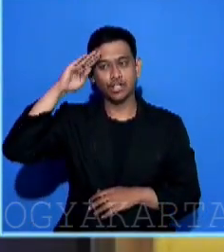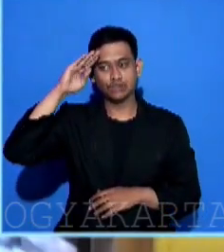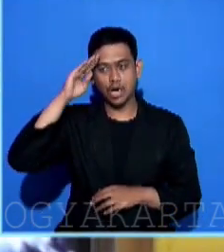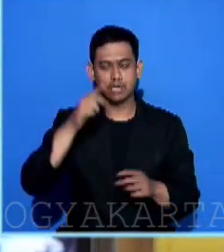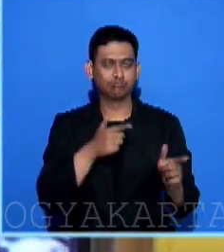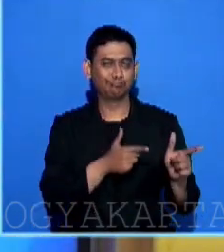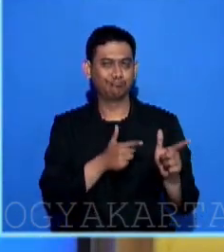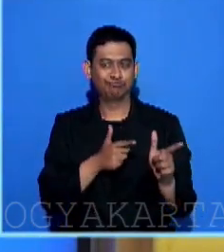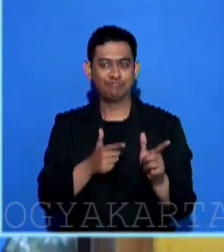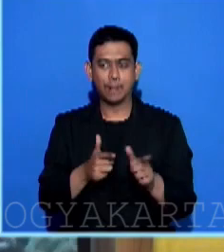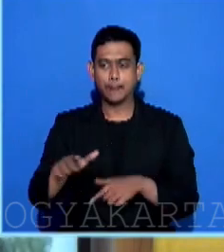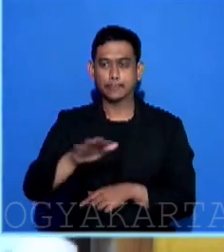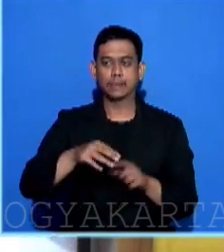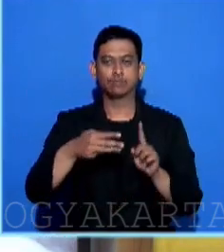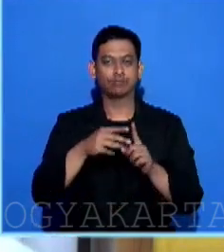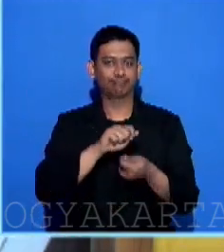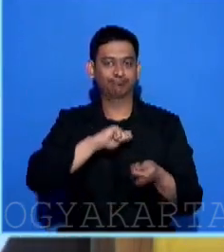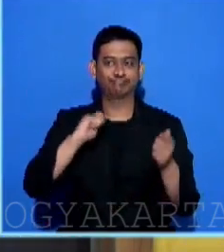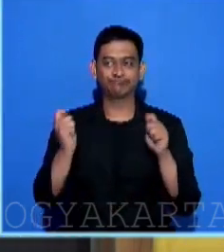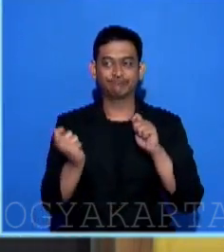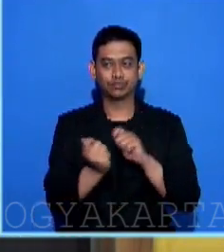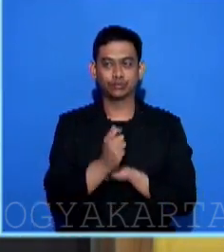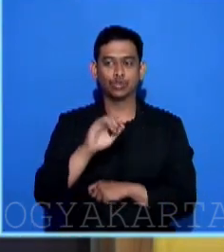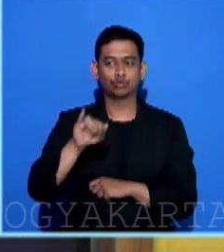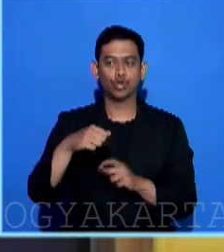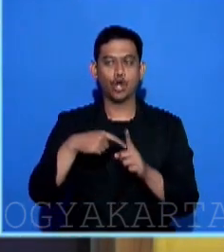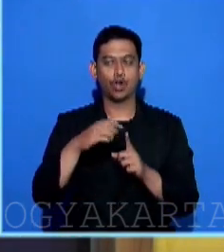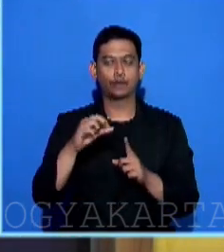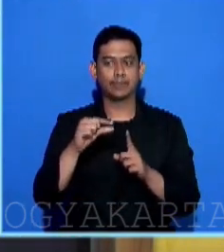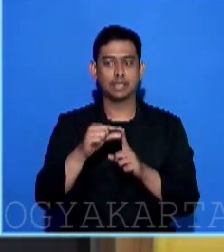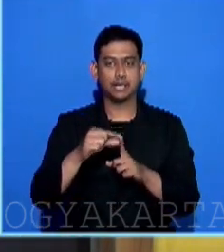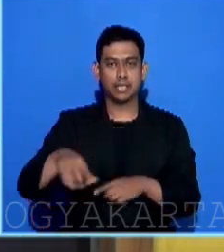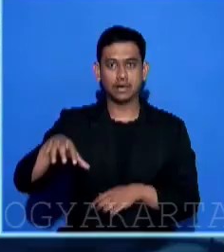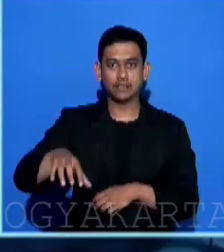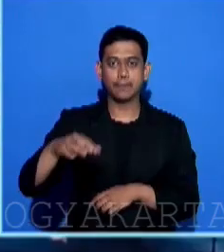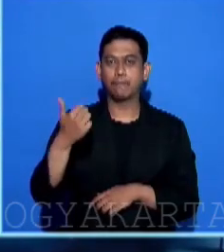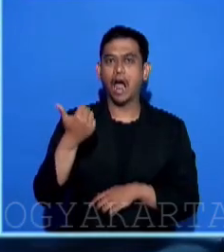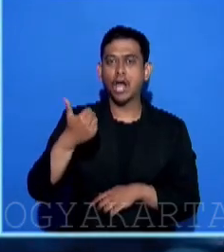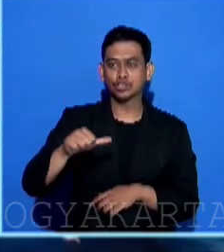Bahar menggantikan maijen TNI Joko Purnomo yang bertugas di tempat yang